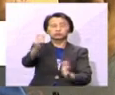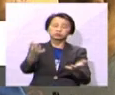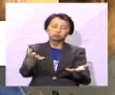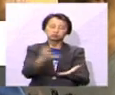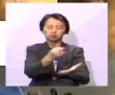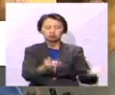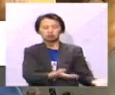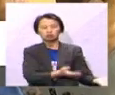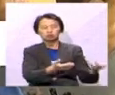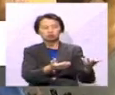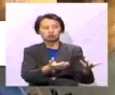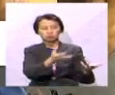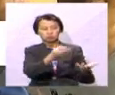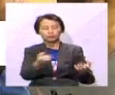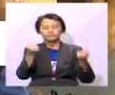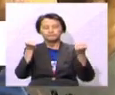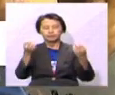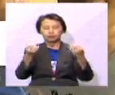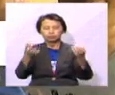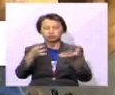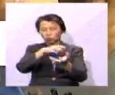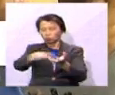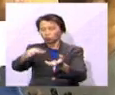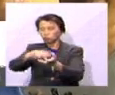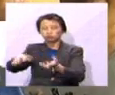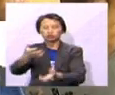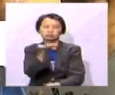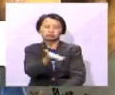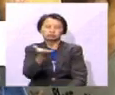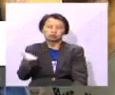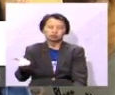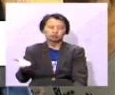membawa kepada banyak kerosakan kepada